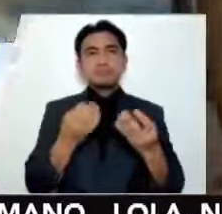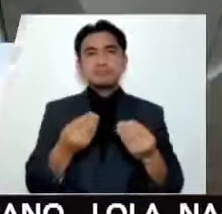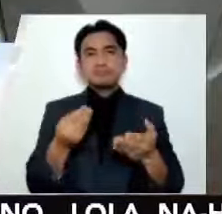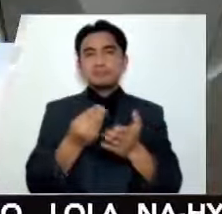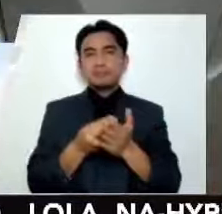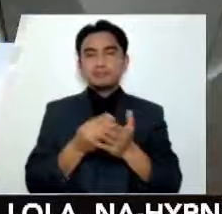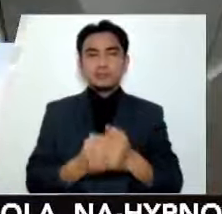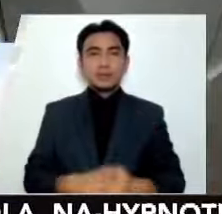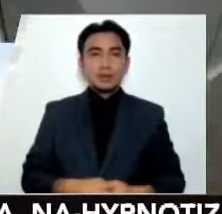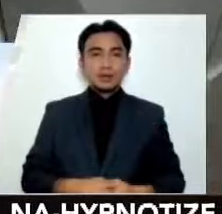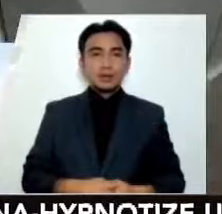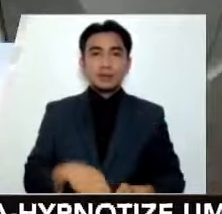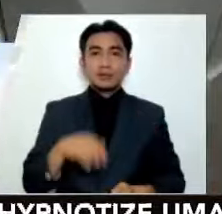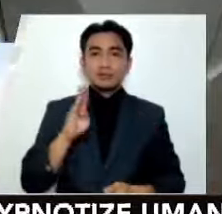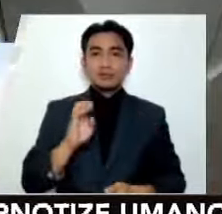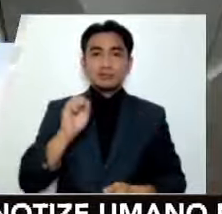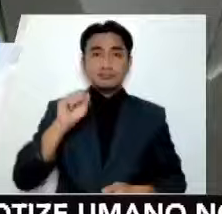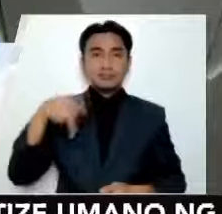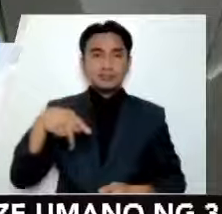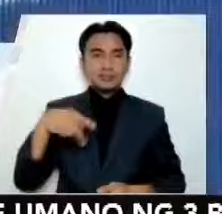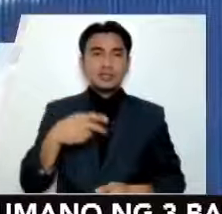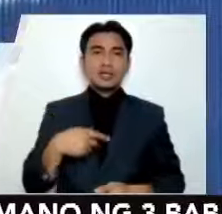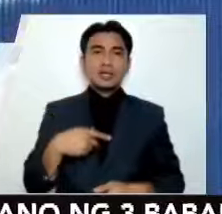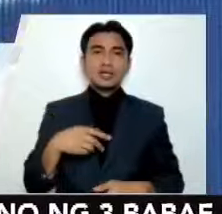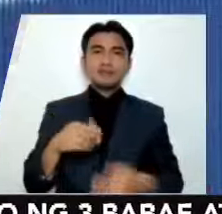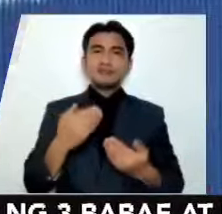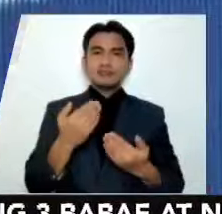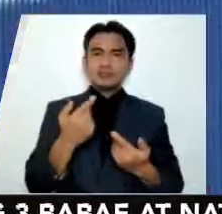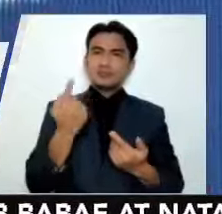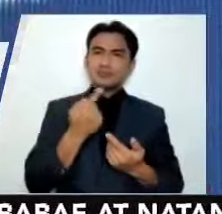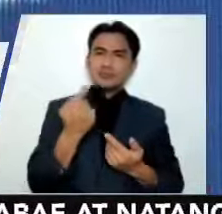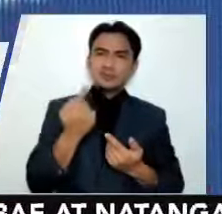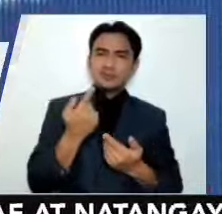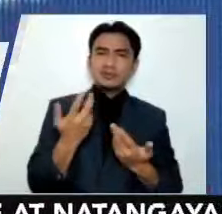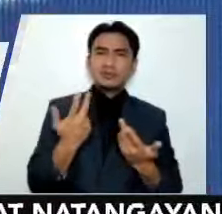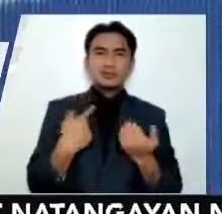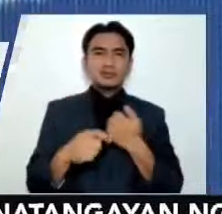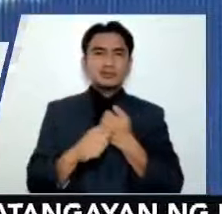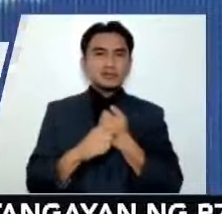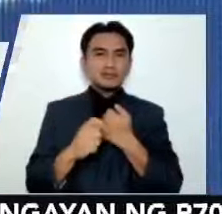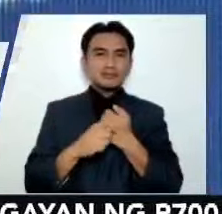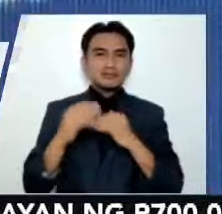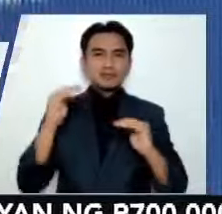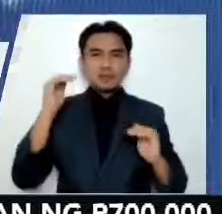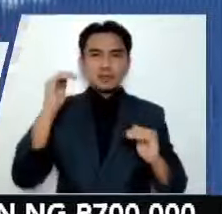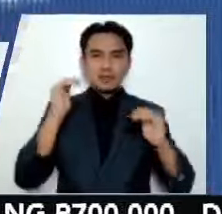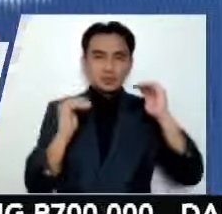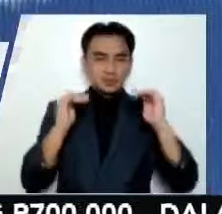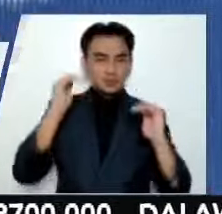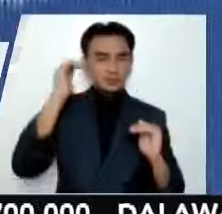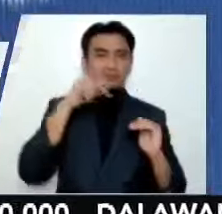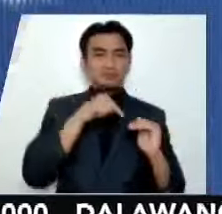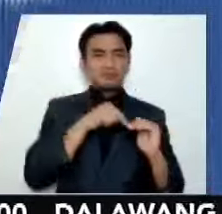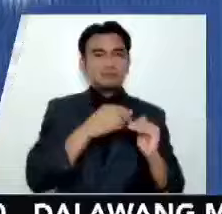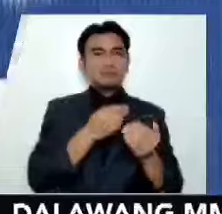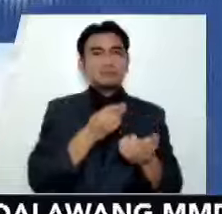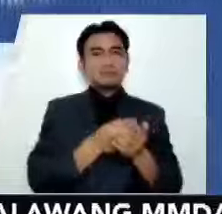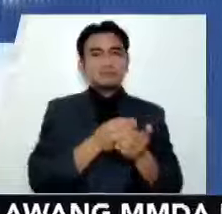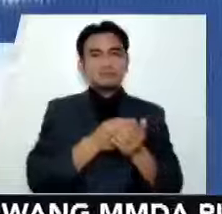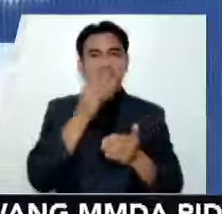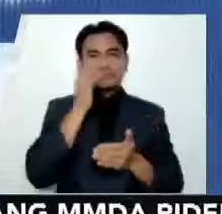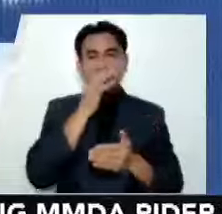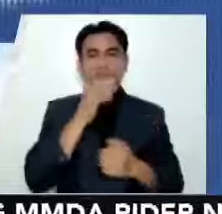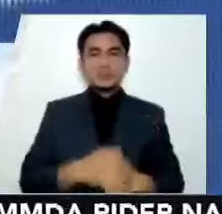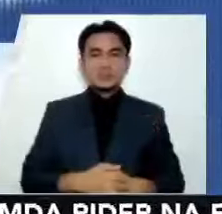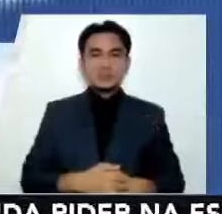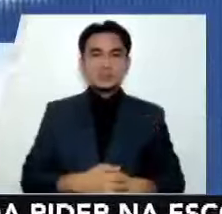naniniwalang pansamantala lang ang paghina ng piso. We do not target any specific exchange rate level. We just let the